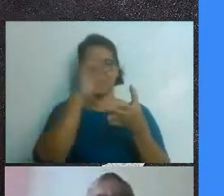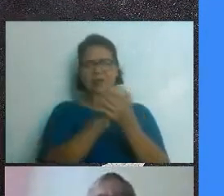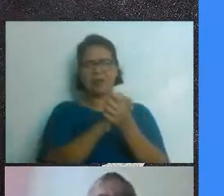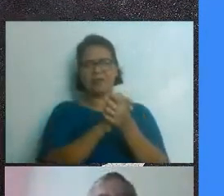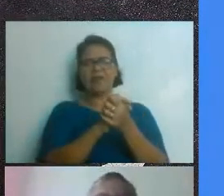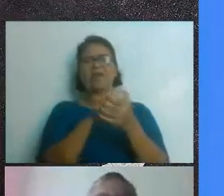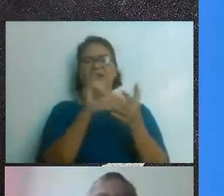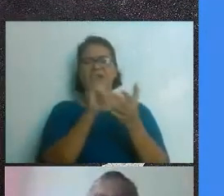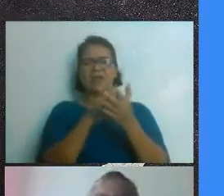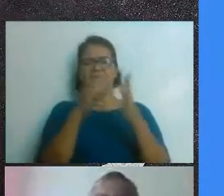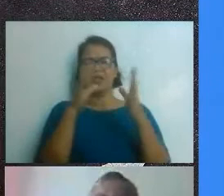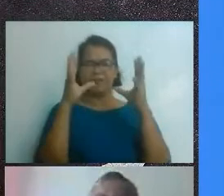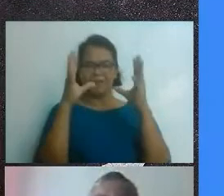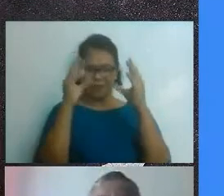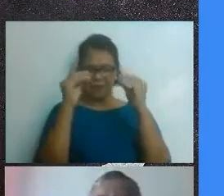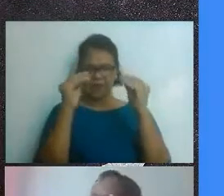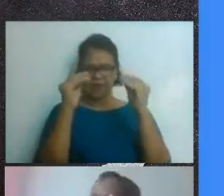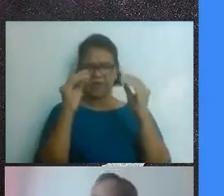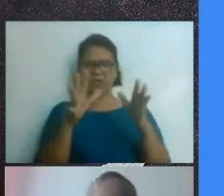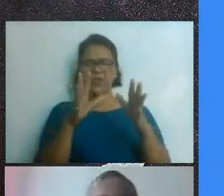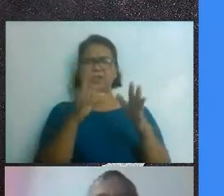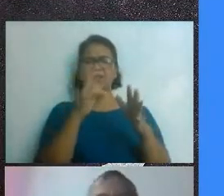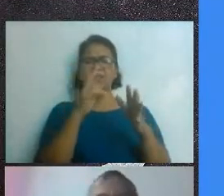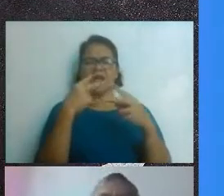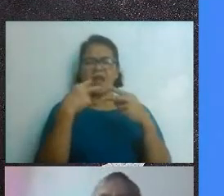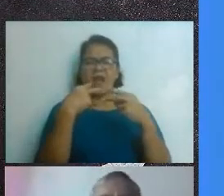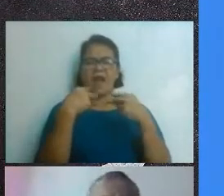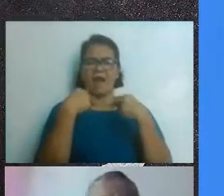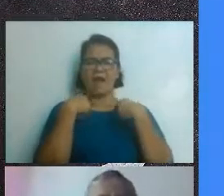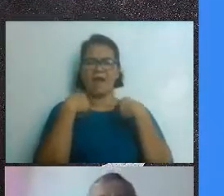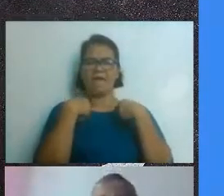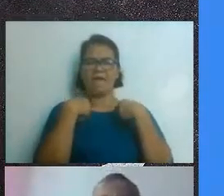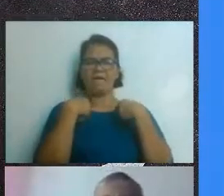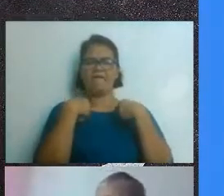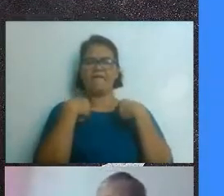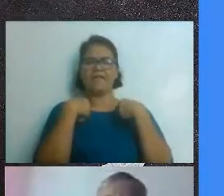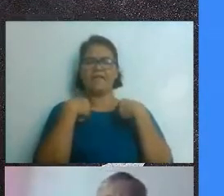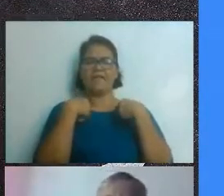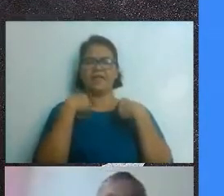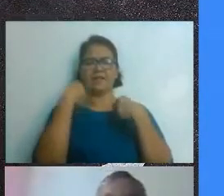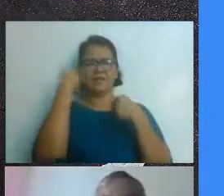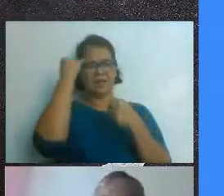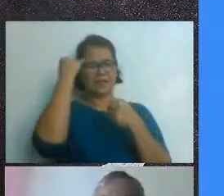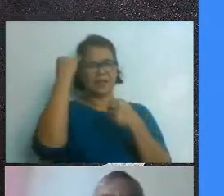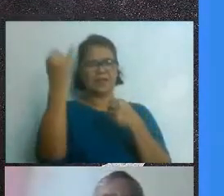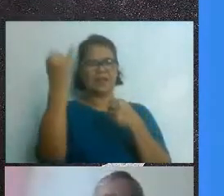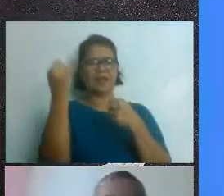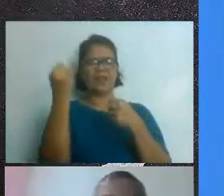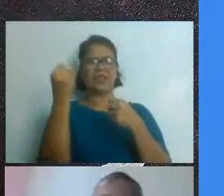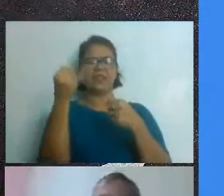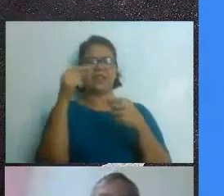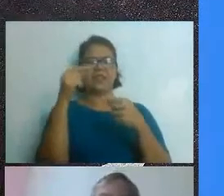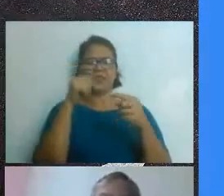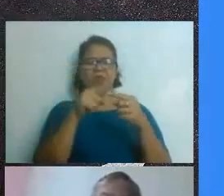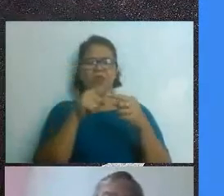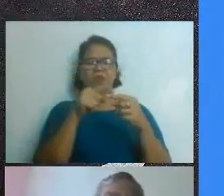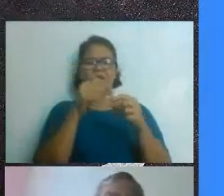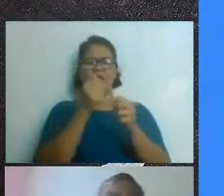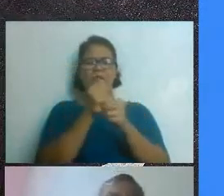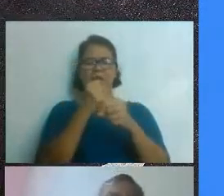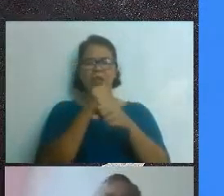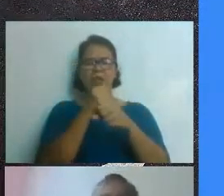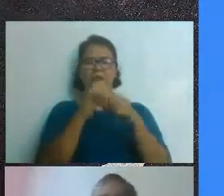mga paaralan, may kakayahang maging resilient, adaptable, resourceful sa pag-deliver ng learning sa ating mga